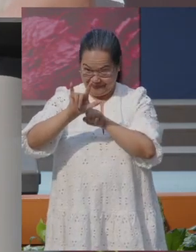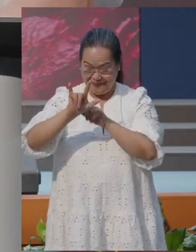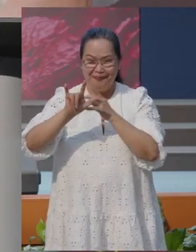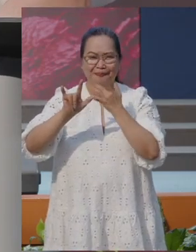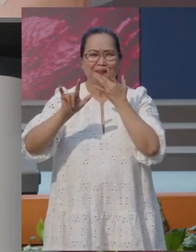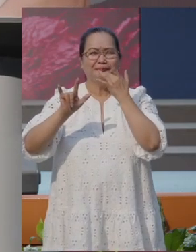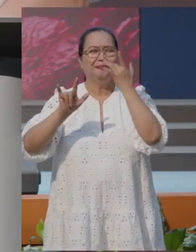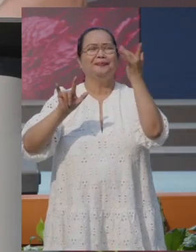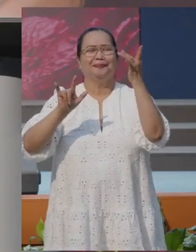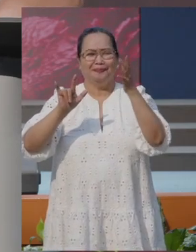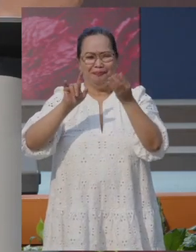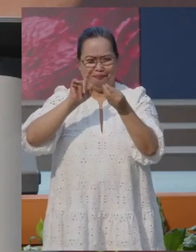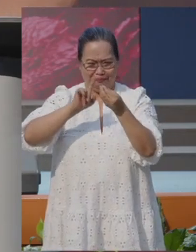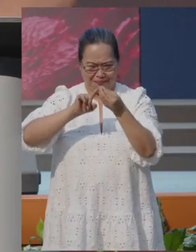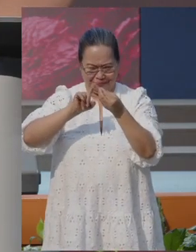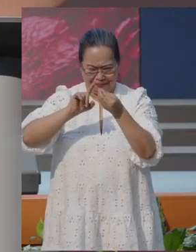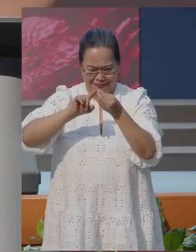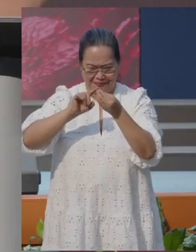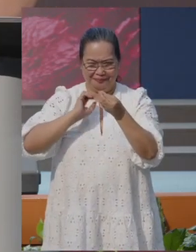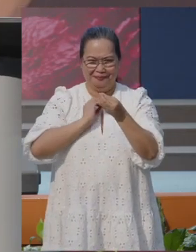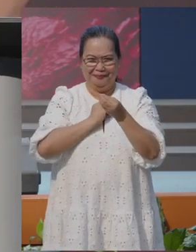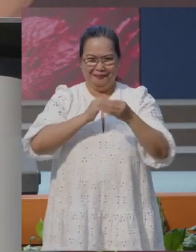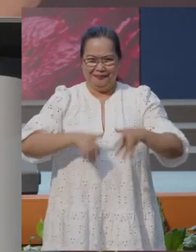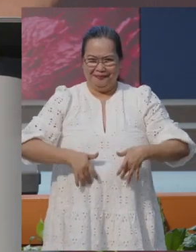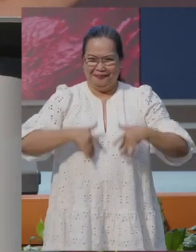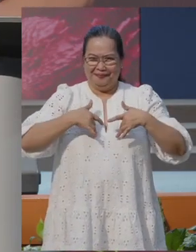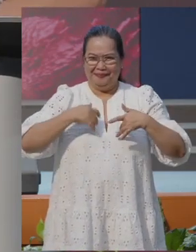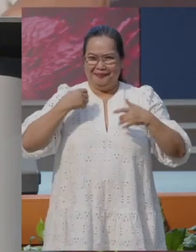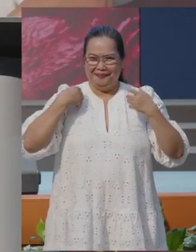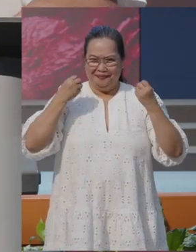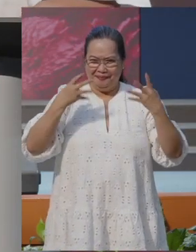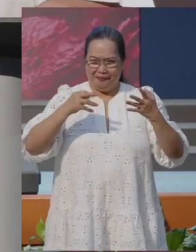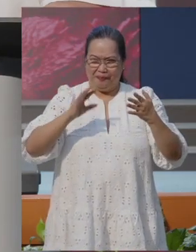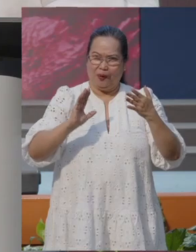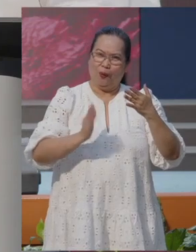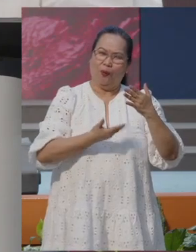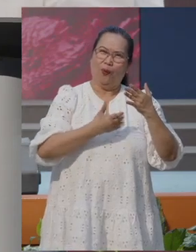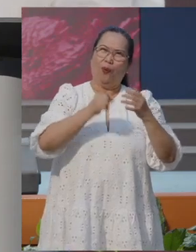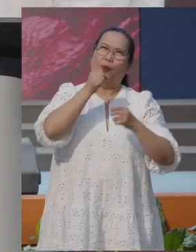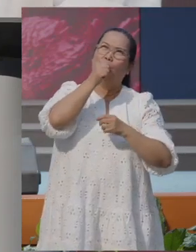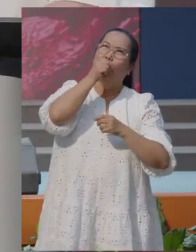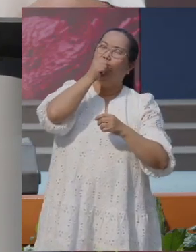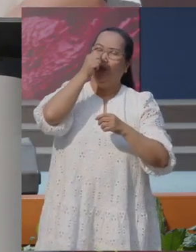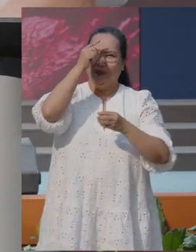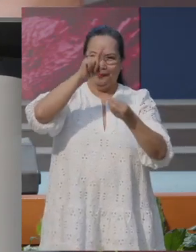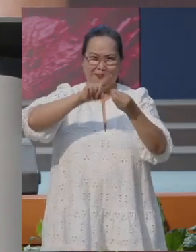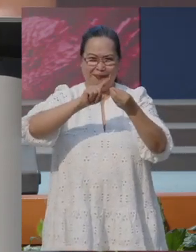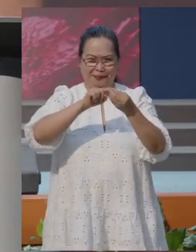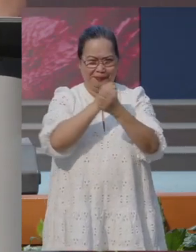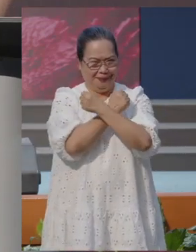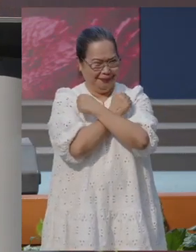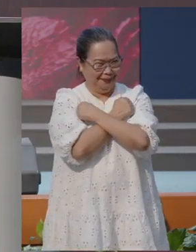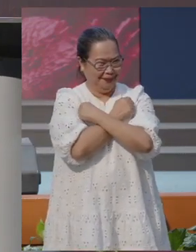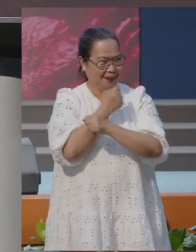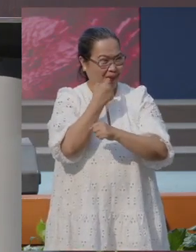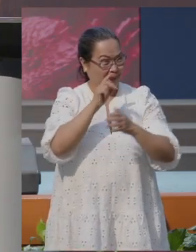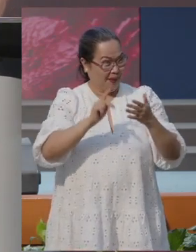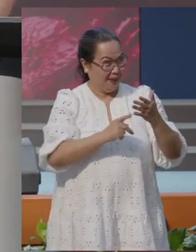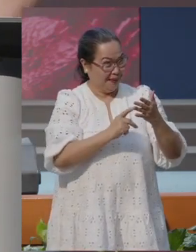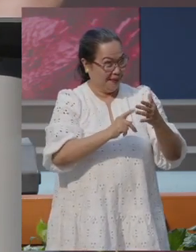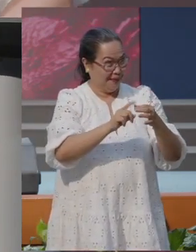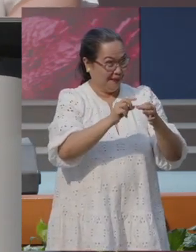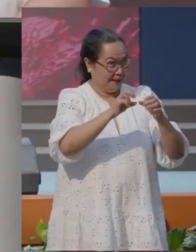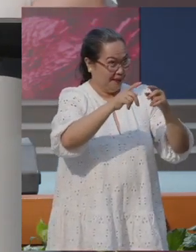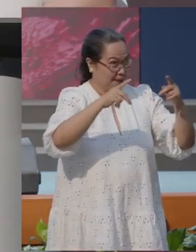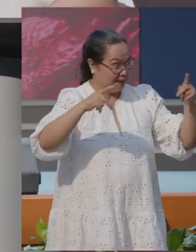madalas sa ating mga buhay. Marami pong mga awit ang tungkol sa pag-ibig. Marami pong mga poem ang